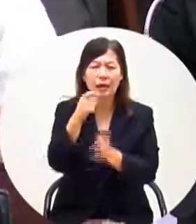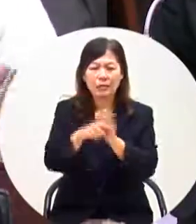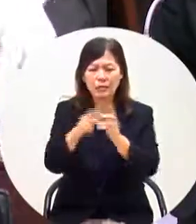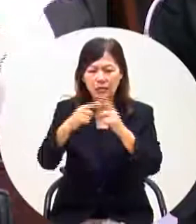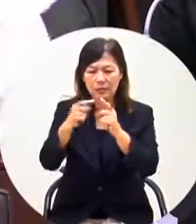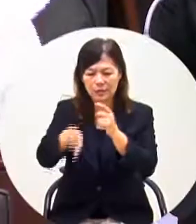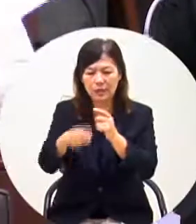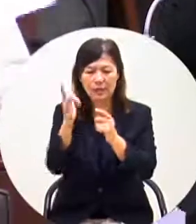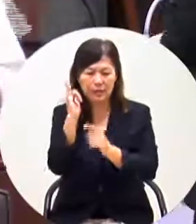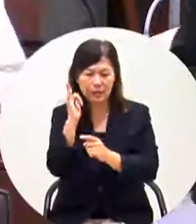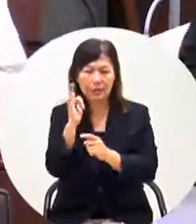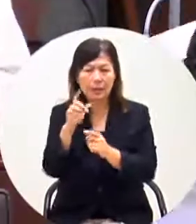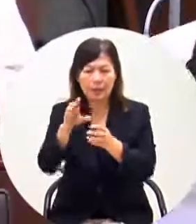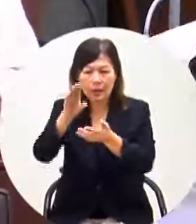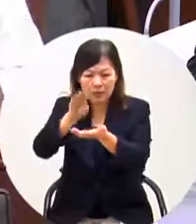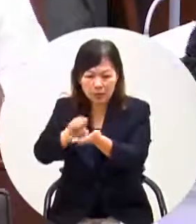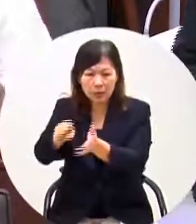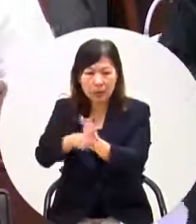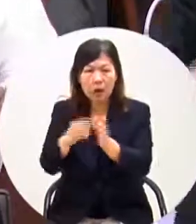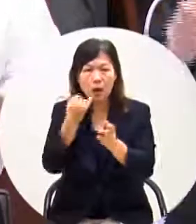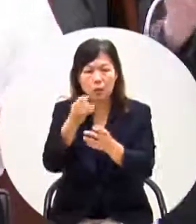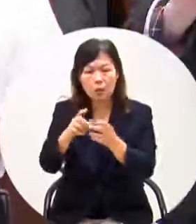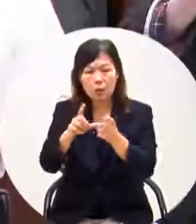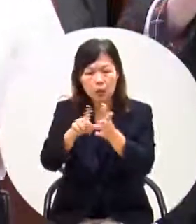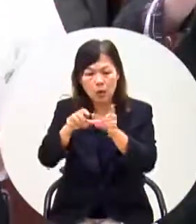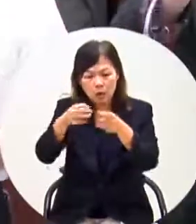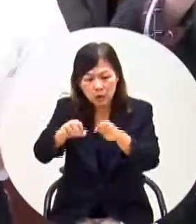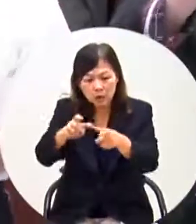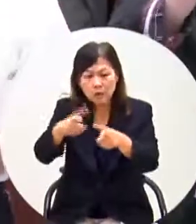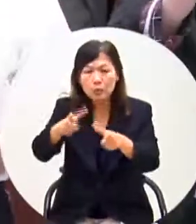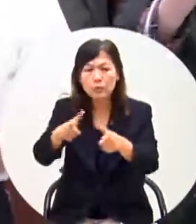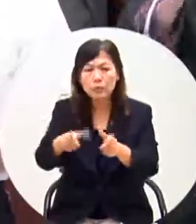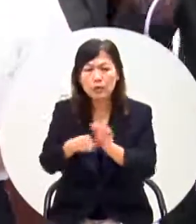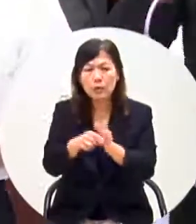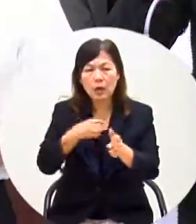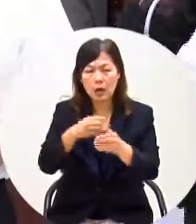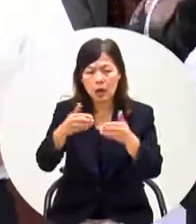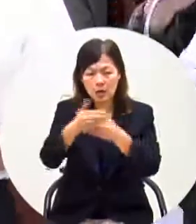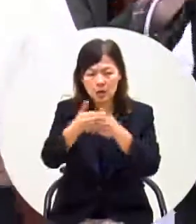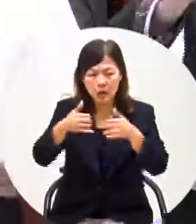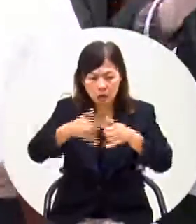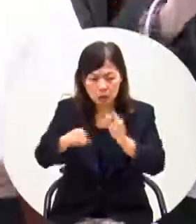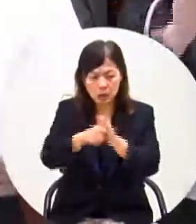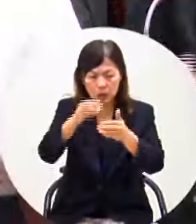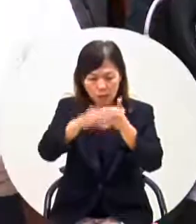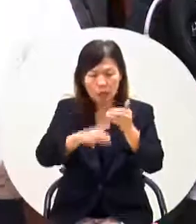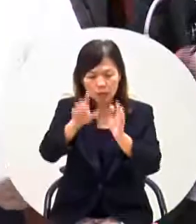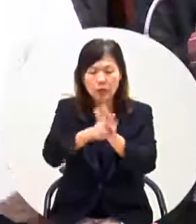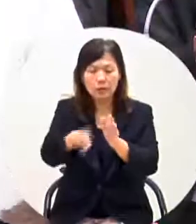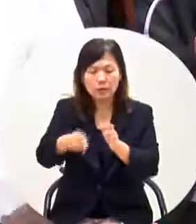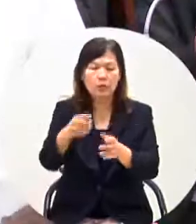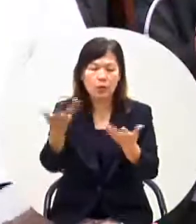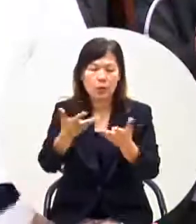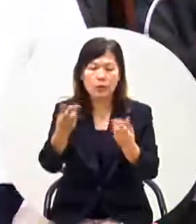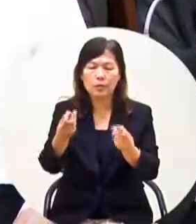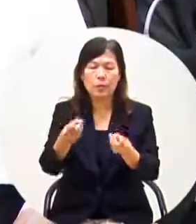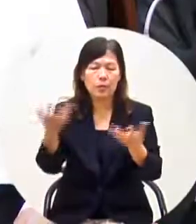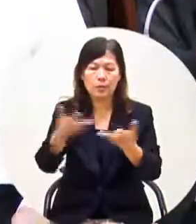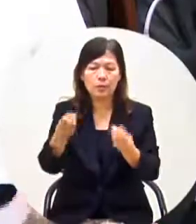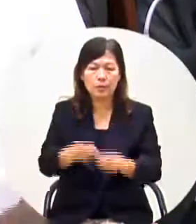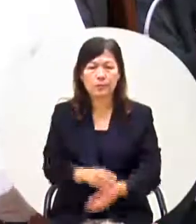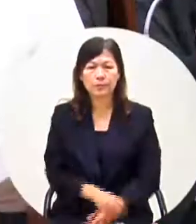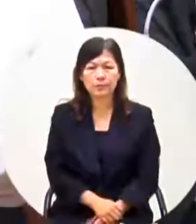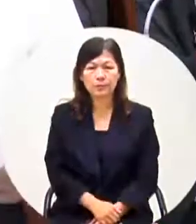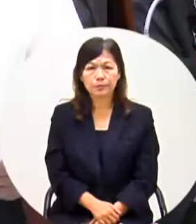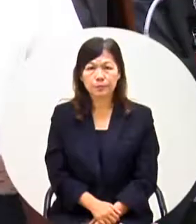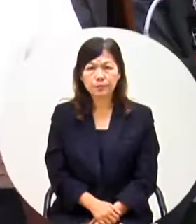导。 如果他不是临停的， 这个条例《道路交通管理条例》也有这样规定的，这个 OK 没问题。 好，局长，你已经答应本席